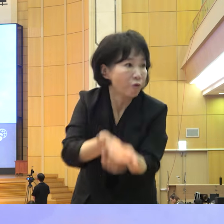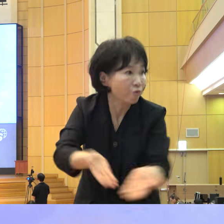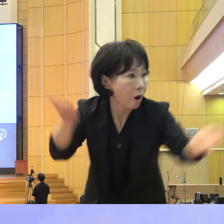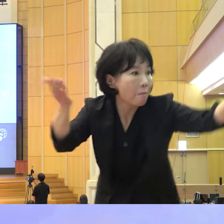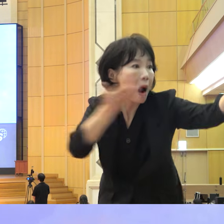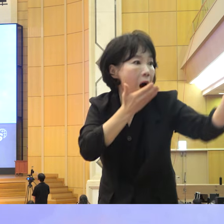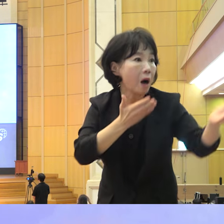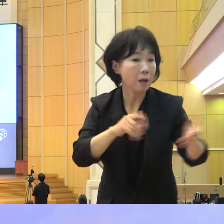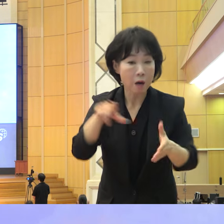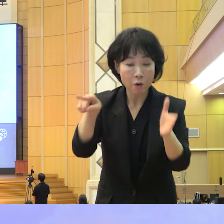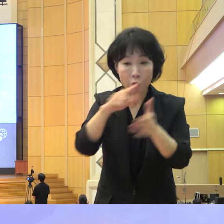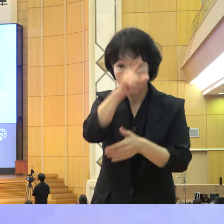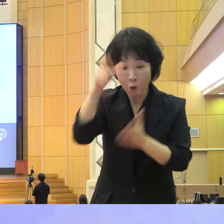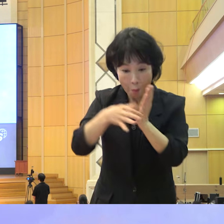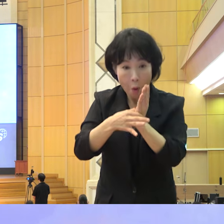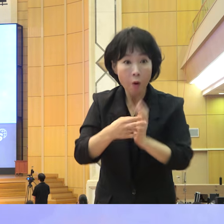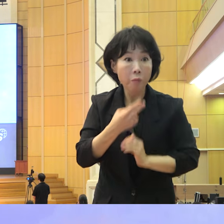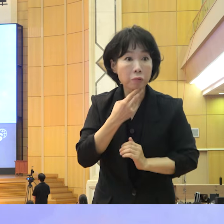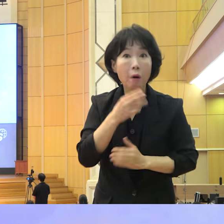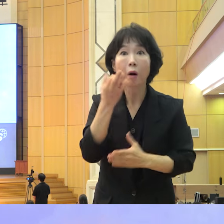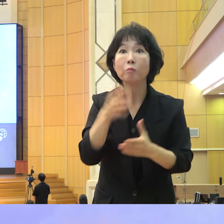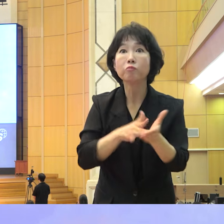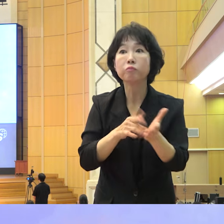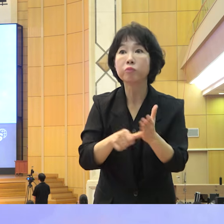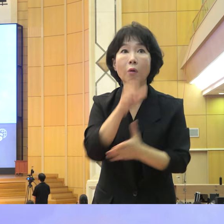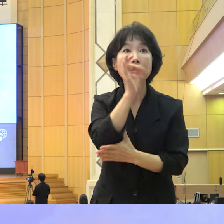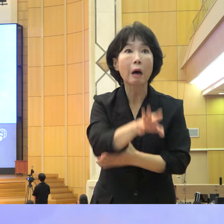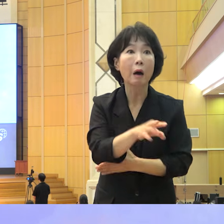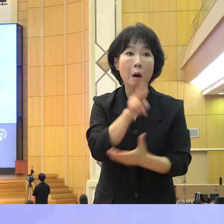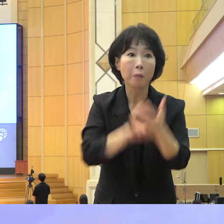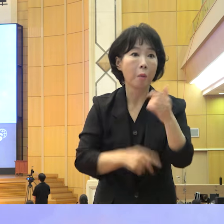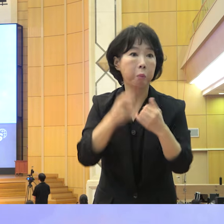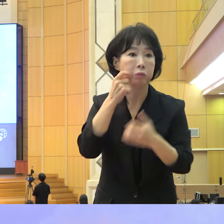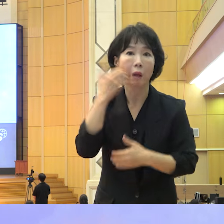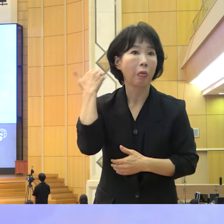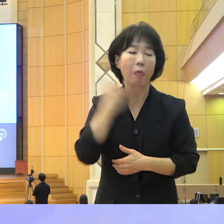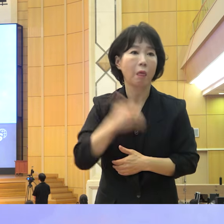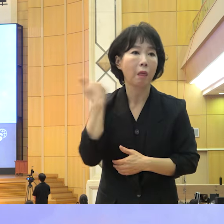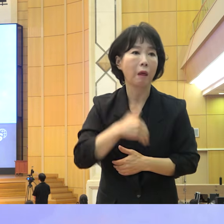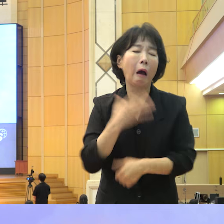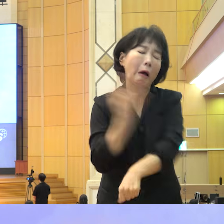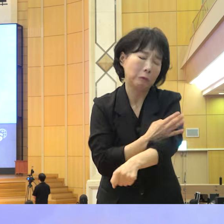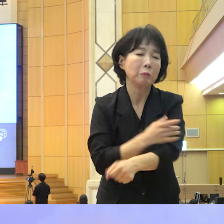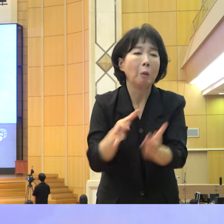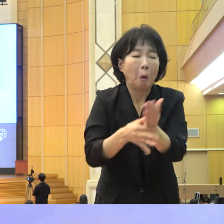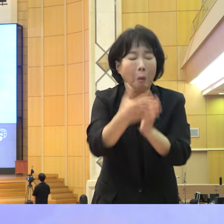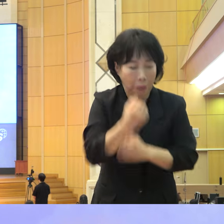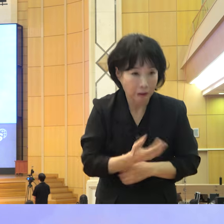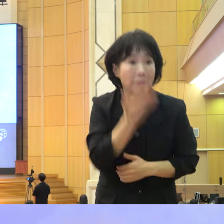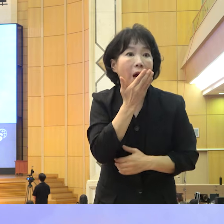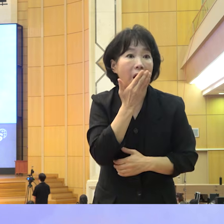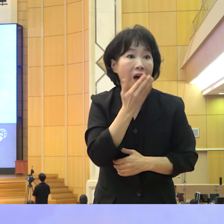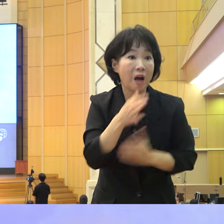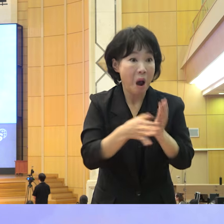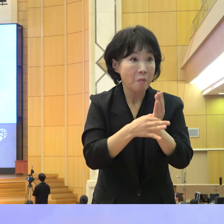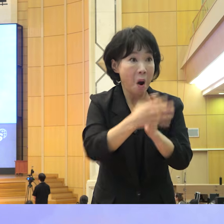겁니다. 그거 없으면 매매를 못하고 아무것도 못하니까 살 수밖에 그걸 받을 수밖에 없죠. 근데 이걸 받게